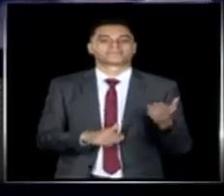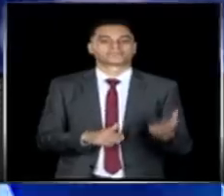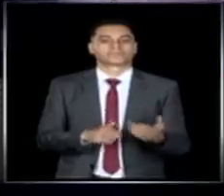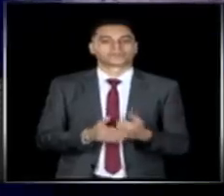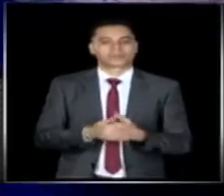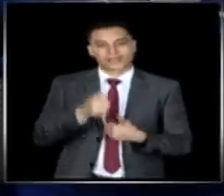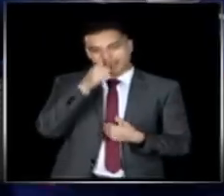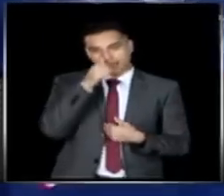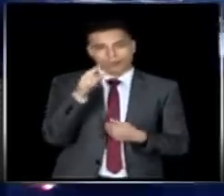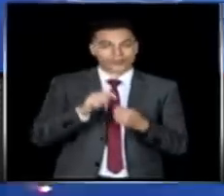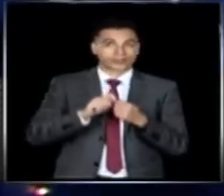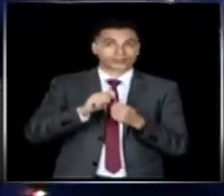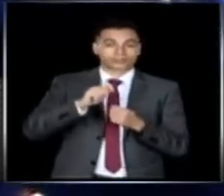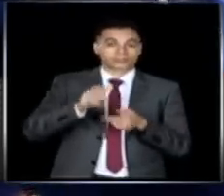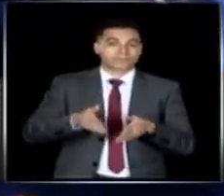ارتفاعه